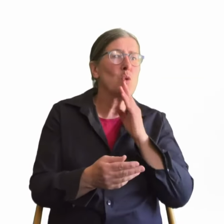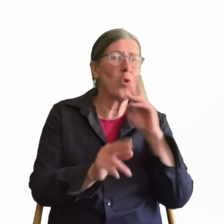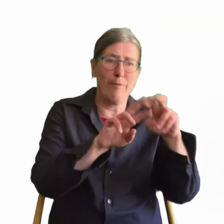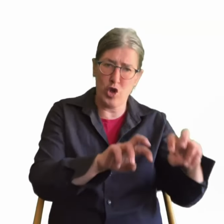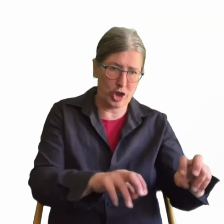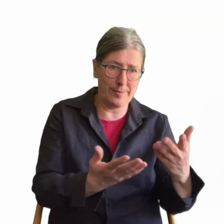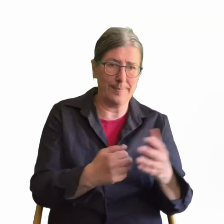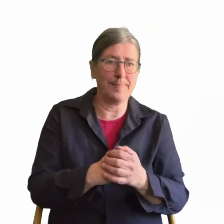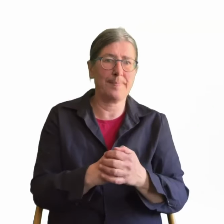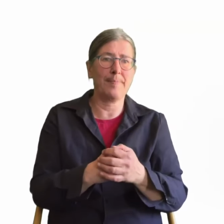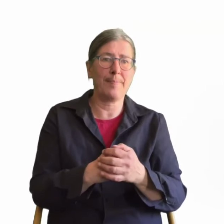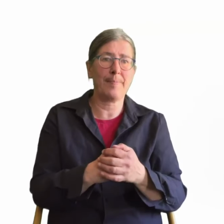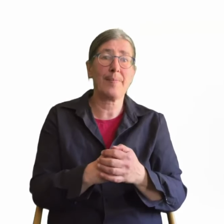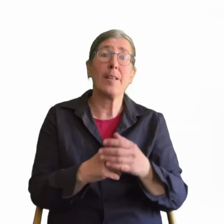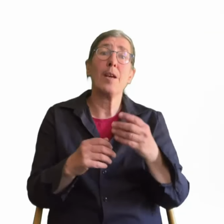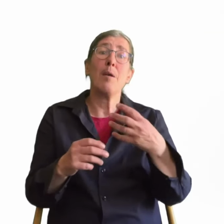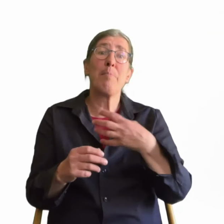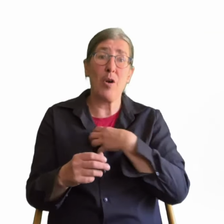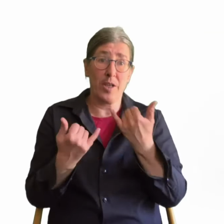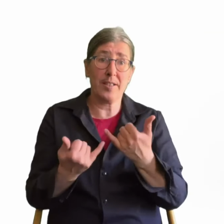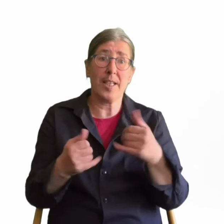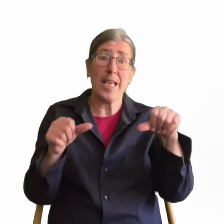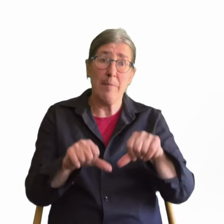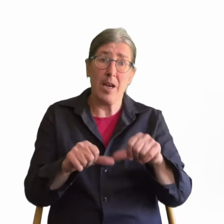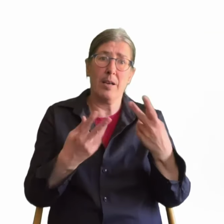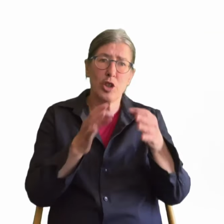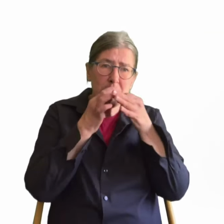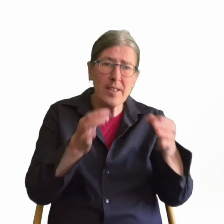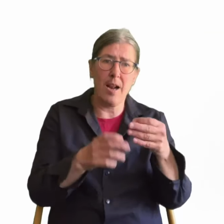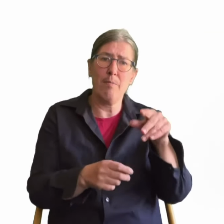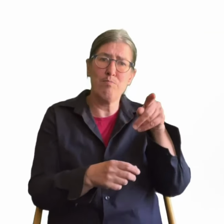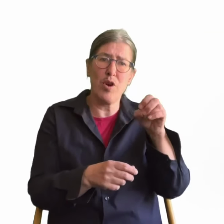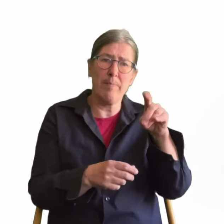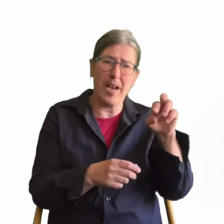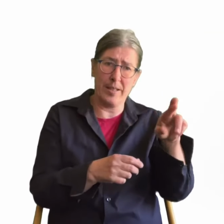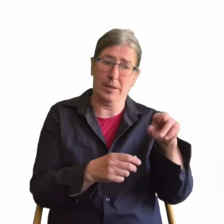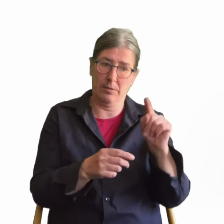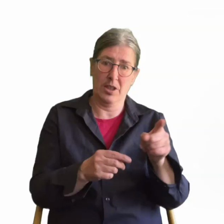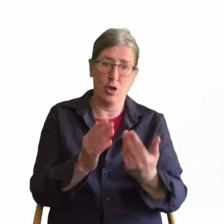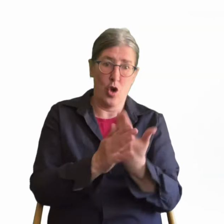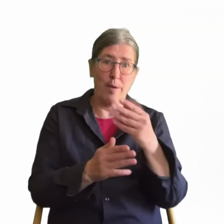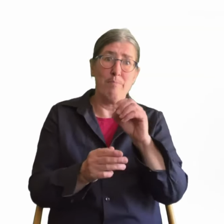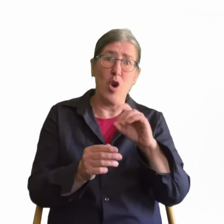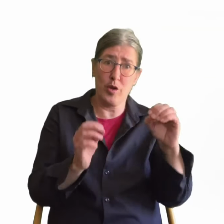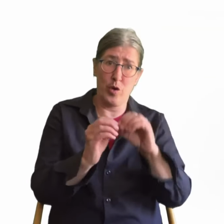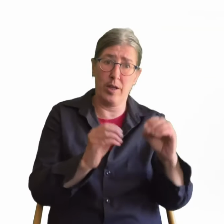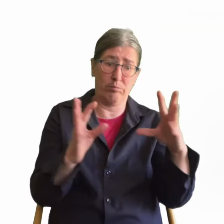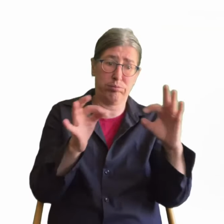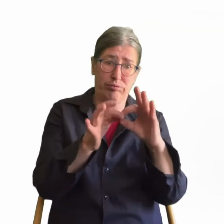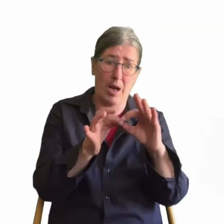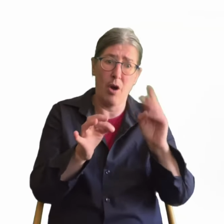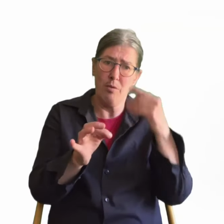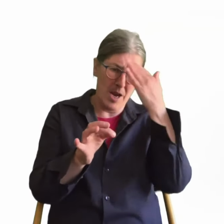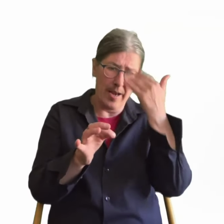genügend erforscht. Gebraucht werden jetzt Polymerchemiker, die bei der Zusammensetzung neuer Moleküle auch immer deren